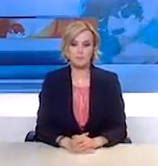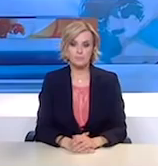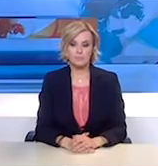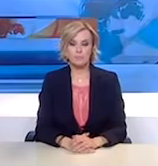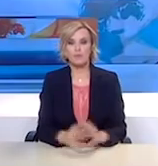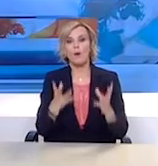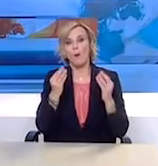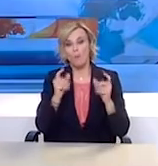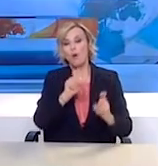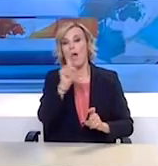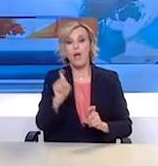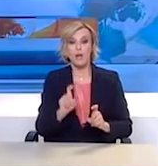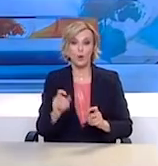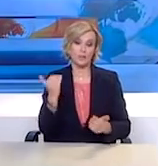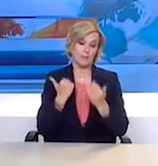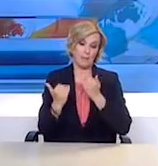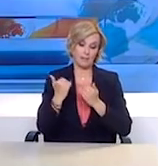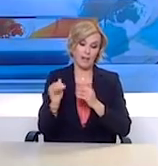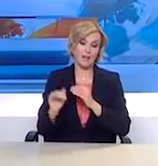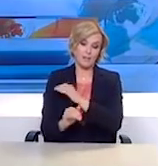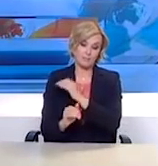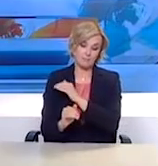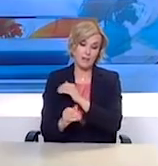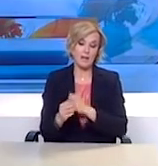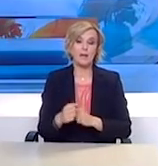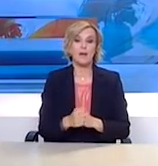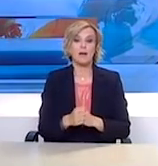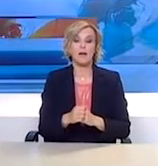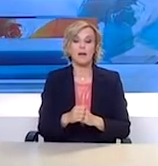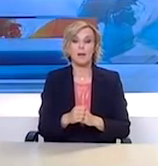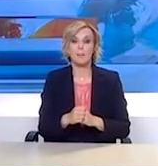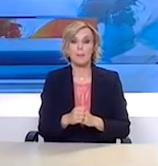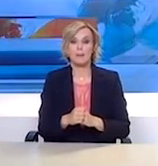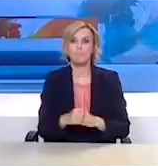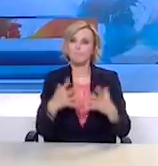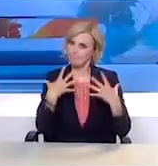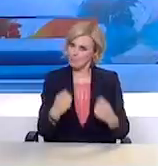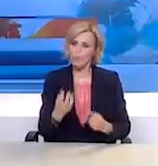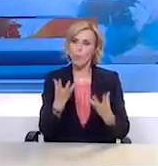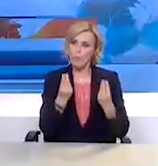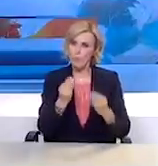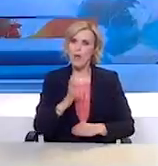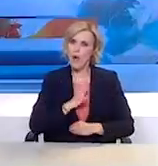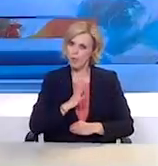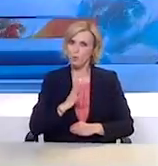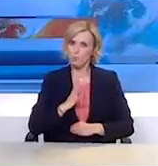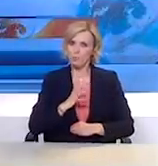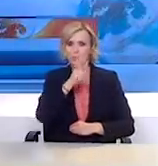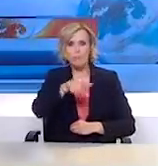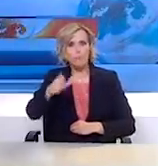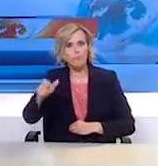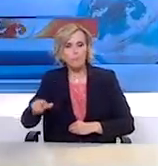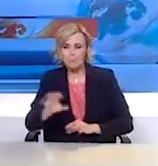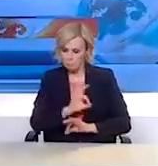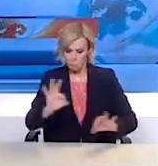Πολλά ερωτήματα ταυτόχρονα. Να πω εδώ ότι όντως υπάρχει αυτό το φαινόμενο των ασυμπτωματικών, οι οποίοι θεωρείται ότι παίζουν και ρόλο στη